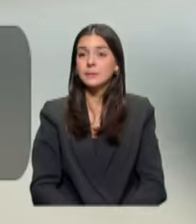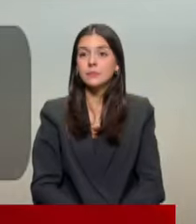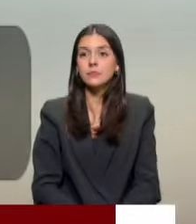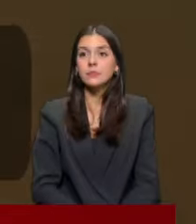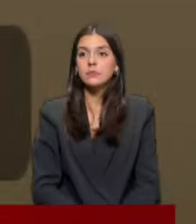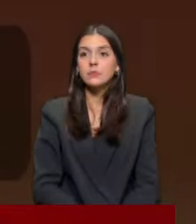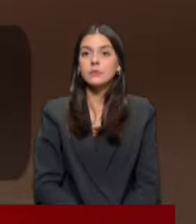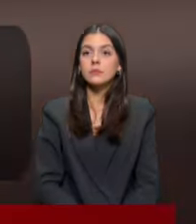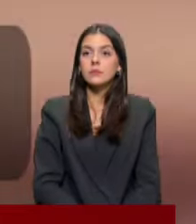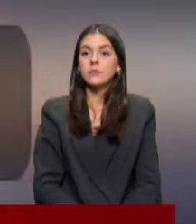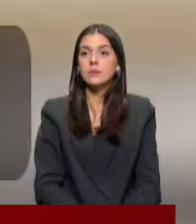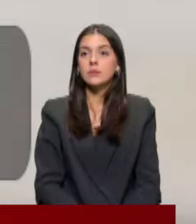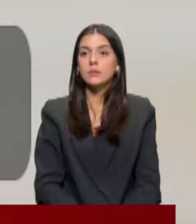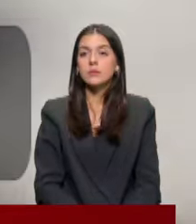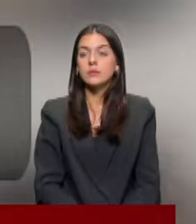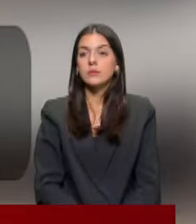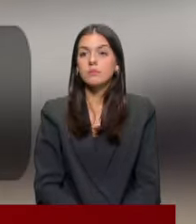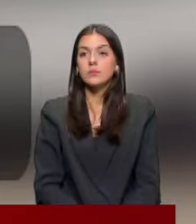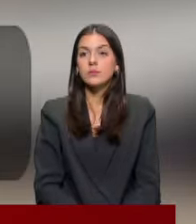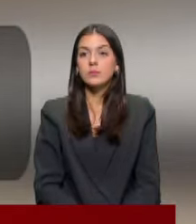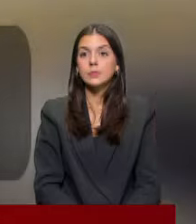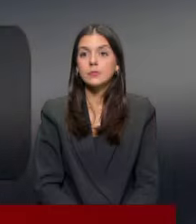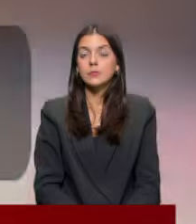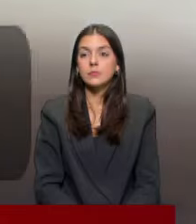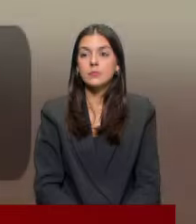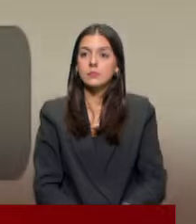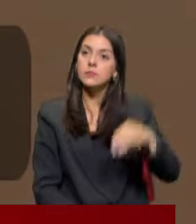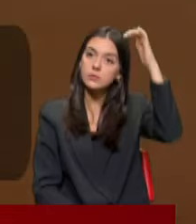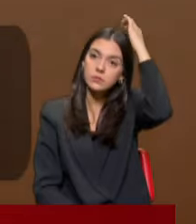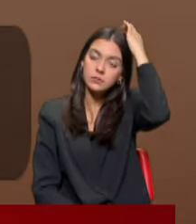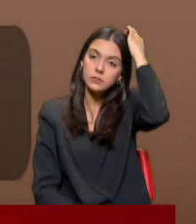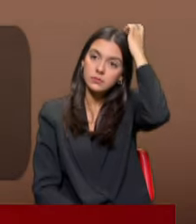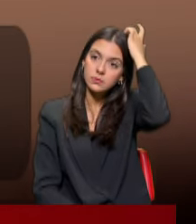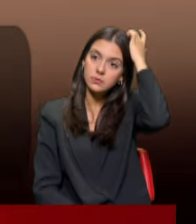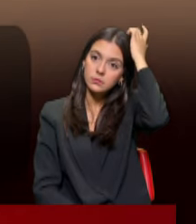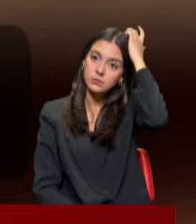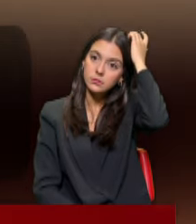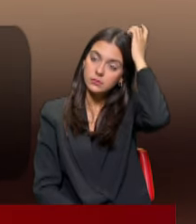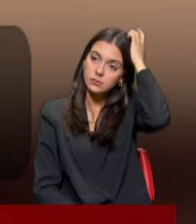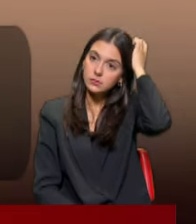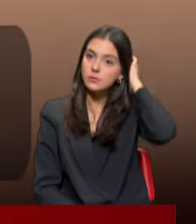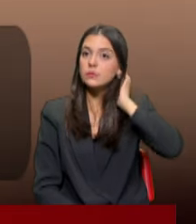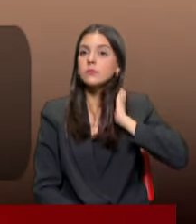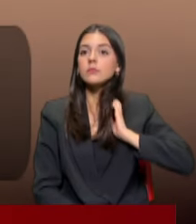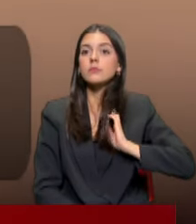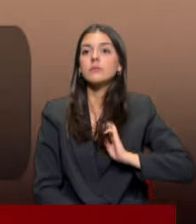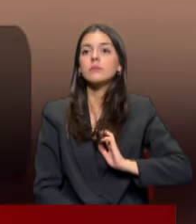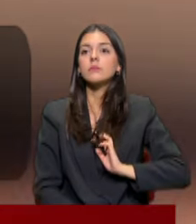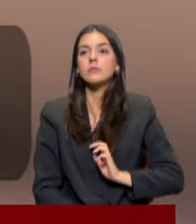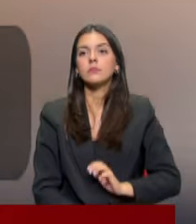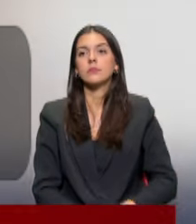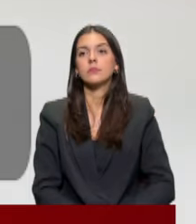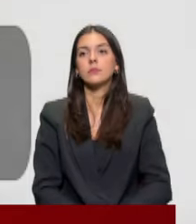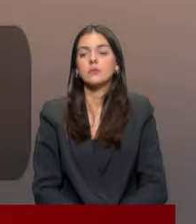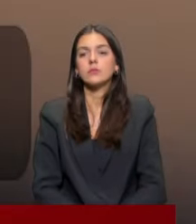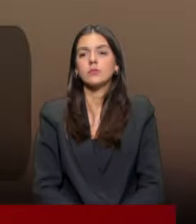Bir daha ne daha girsin? Eğer azıcık nasıl bir de hiçbir şey. Tamam, buradayız. Biz buradayız. Hepimiz buradayız. Sakin. Ateş etmek istiyorsan seni. Bir dakika sakin